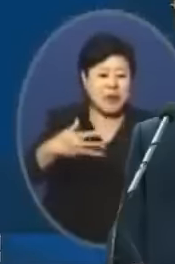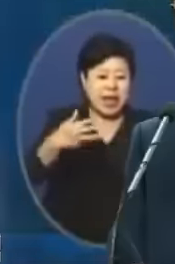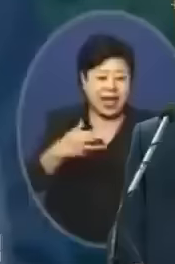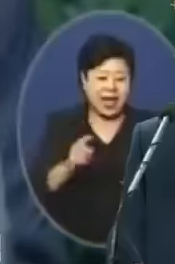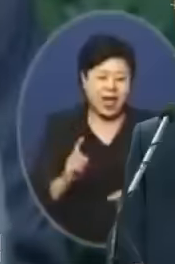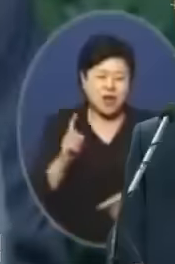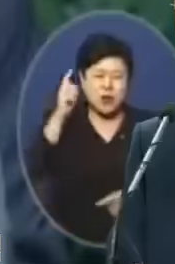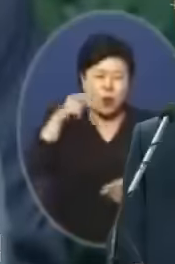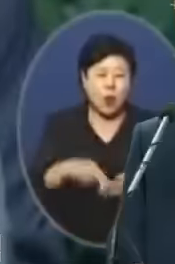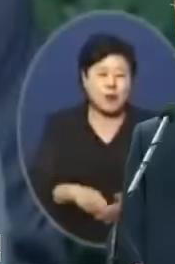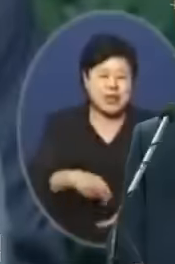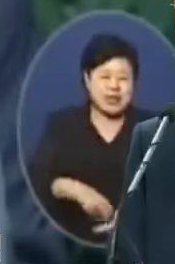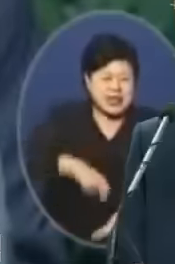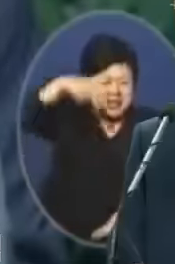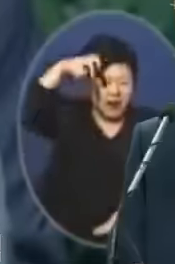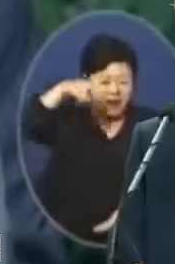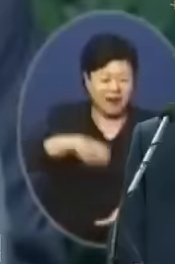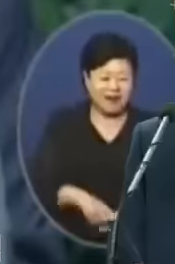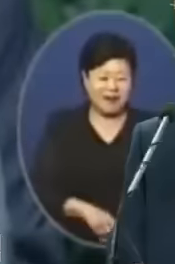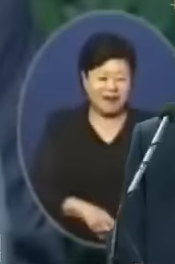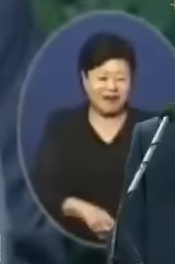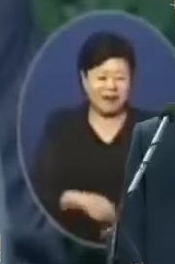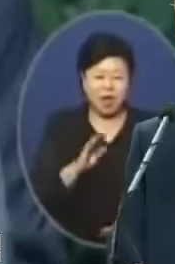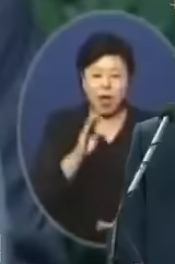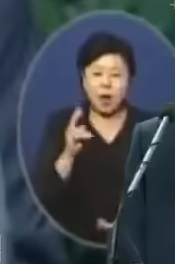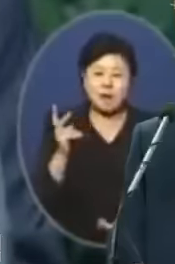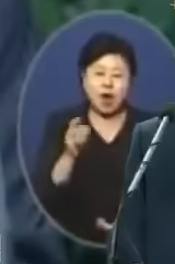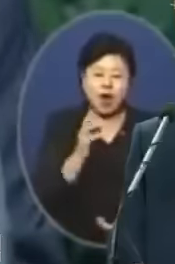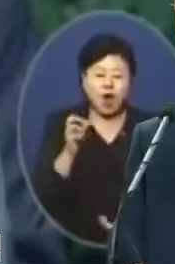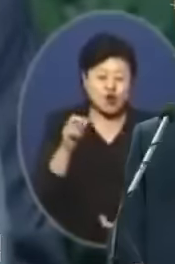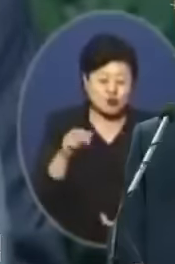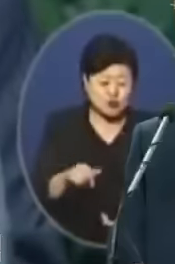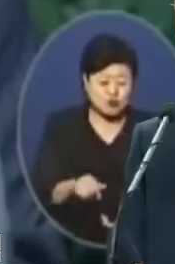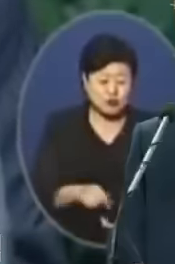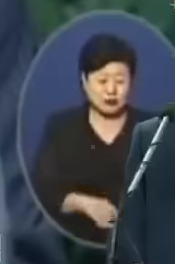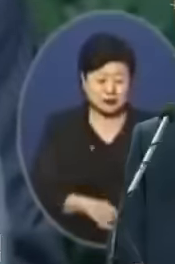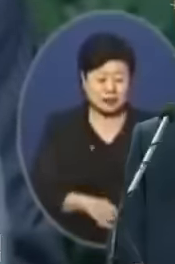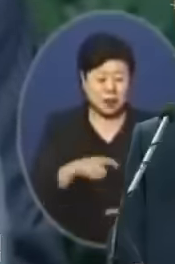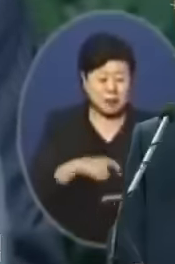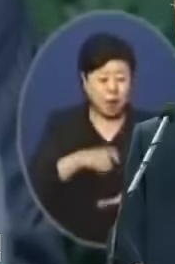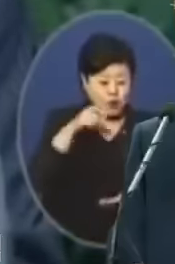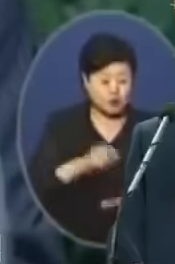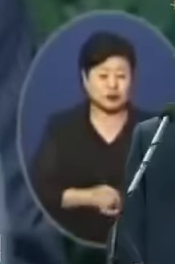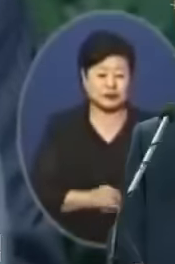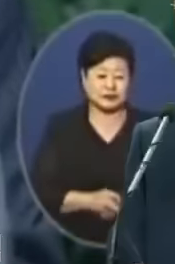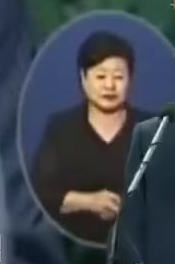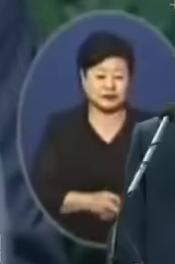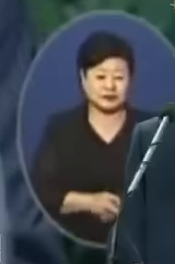뛰어요. 탁탁 뛰는데 엄청나게 뛰는 것입니다. 그런데 이